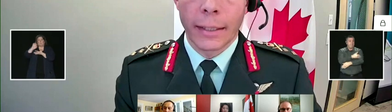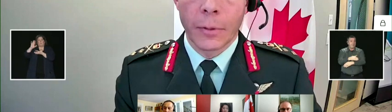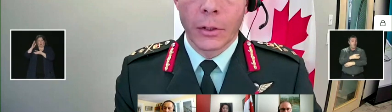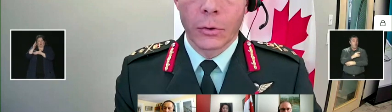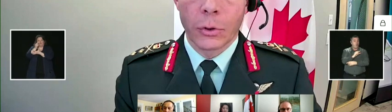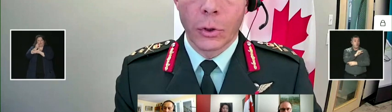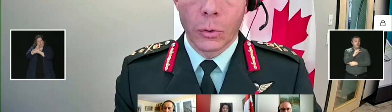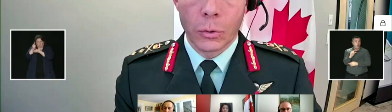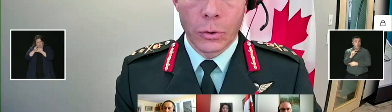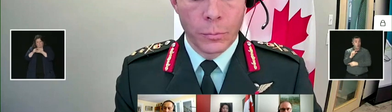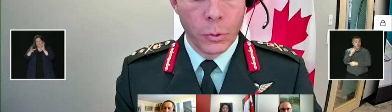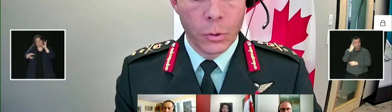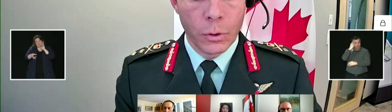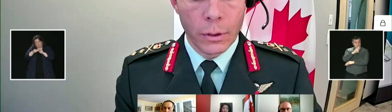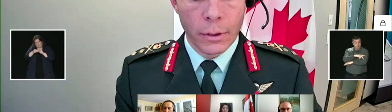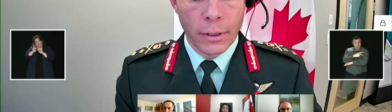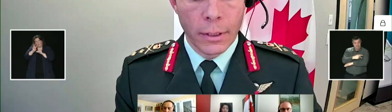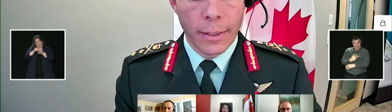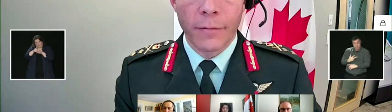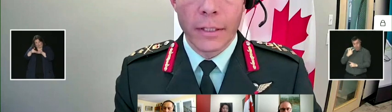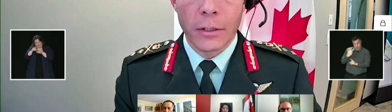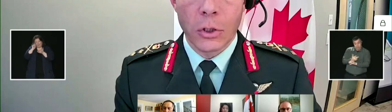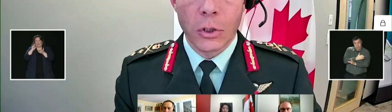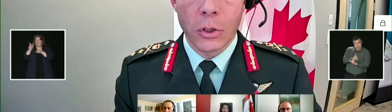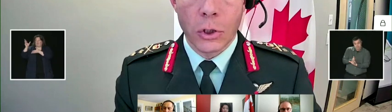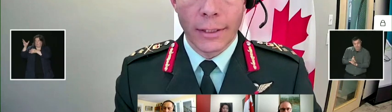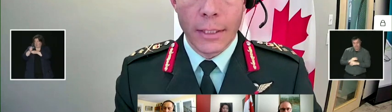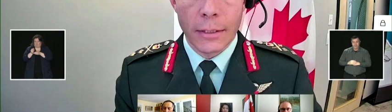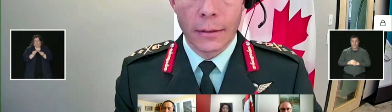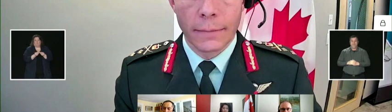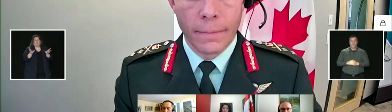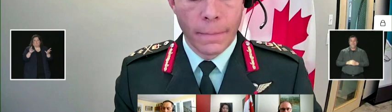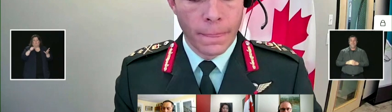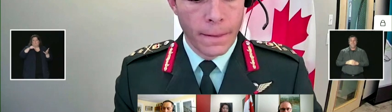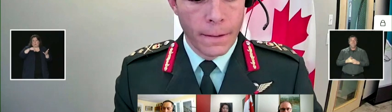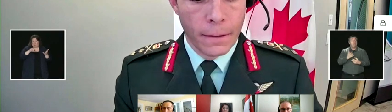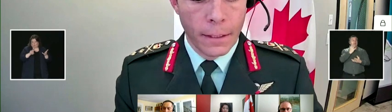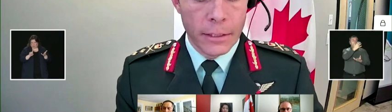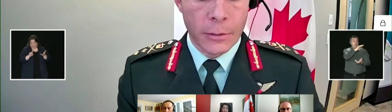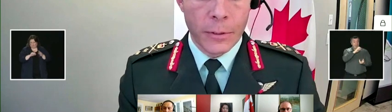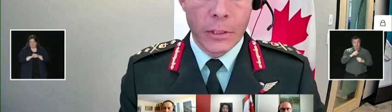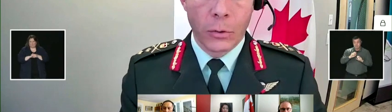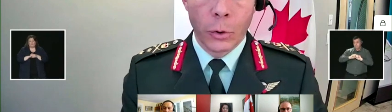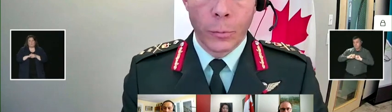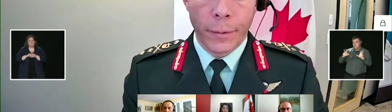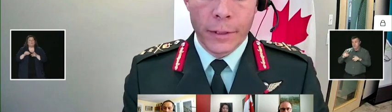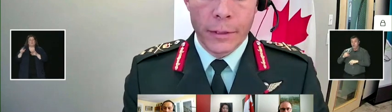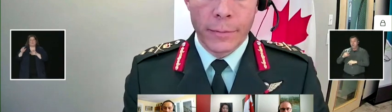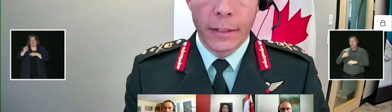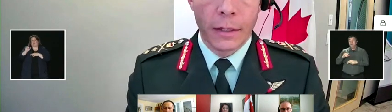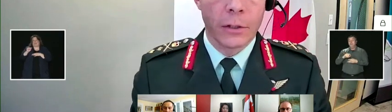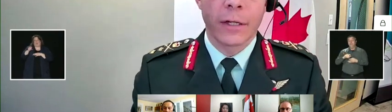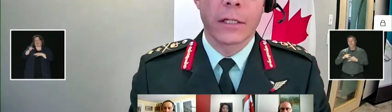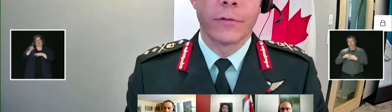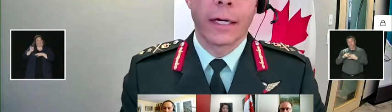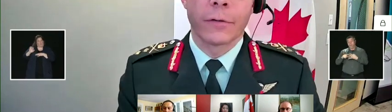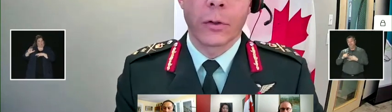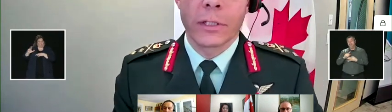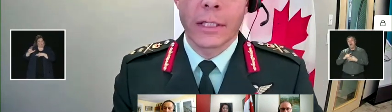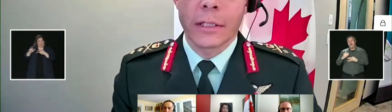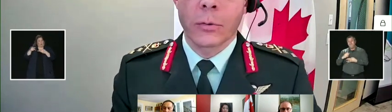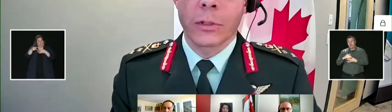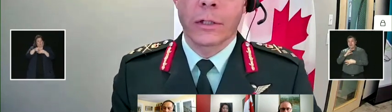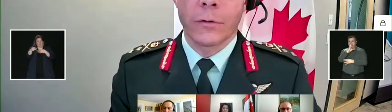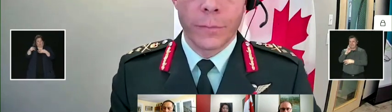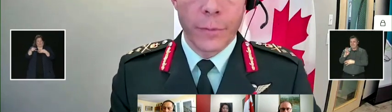de 4 millions de doses pour les provinces ce trimestre. Et les expéditions des 2 premières semaines d'avril devraient s'élever à